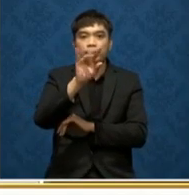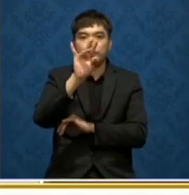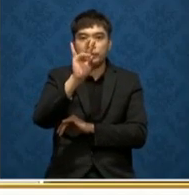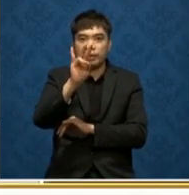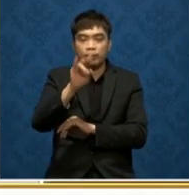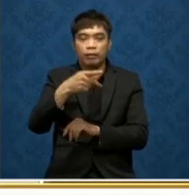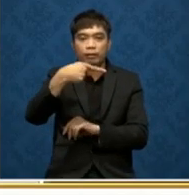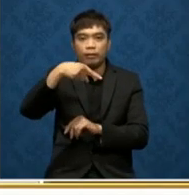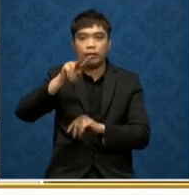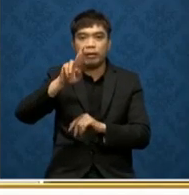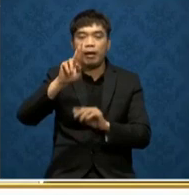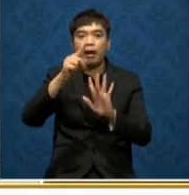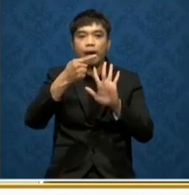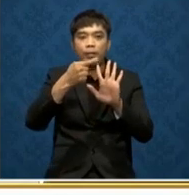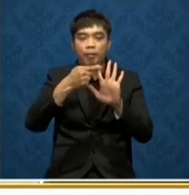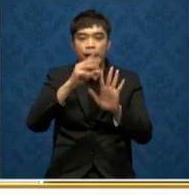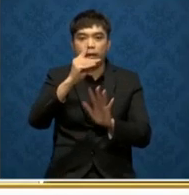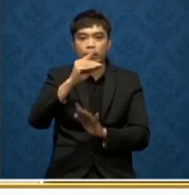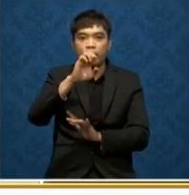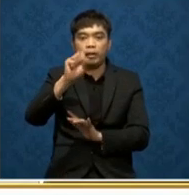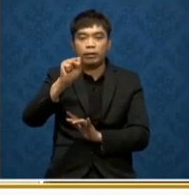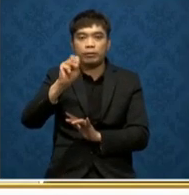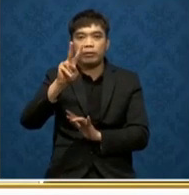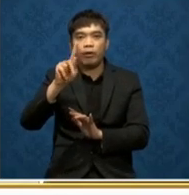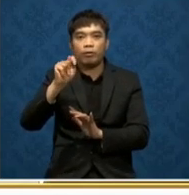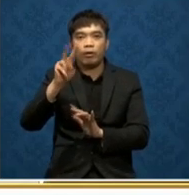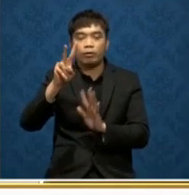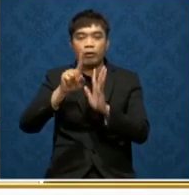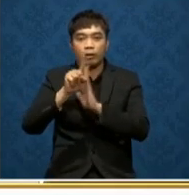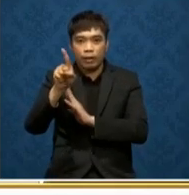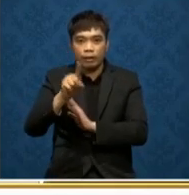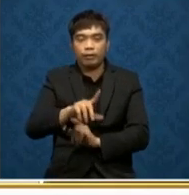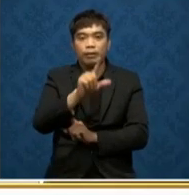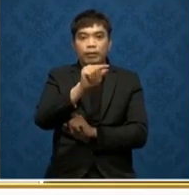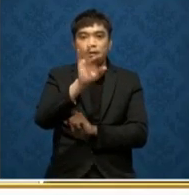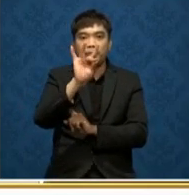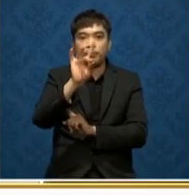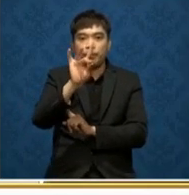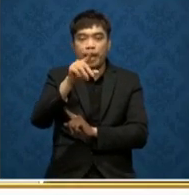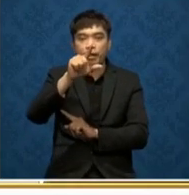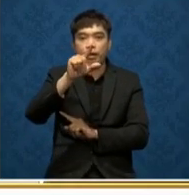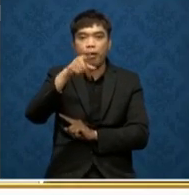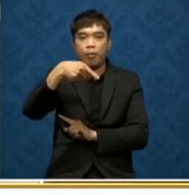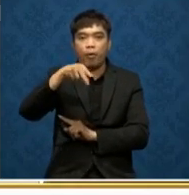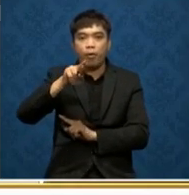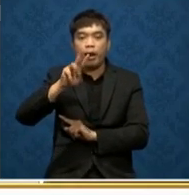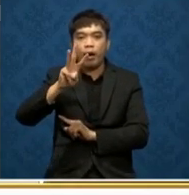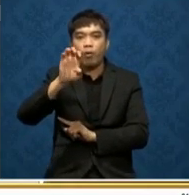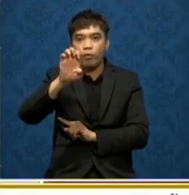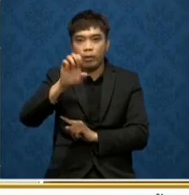ายประดิษฐ์สังคจาย28นายกรวีปิศนานันทกุ